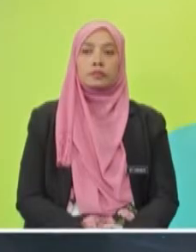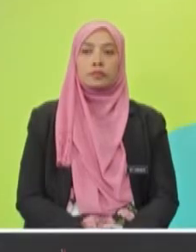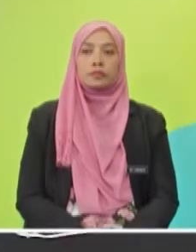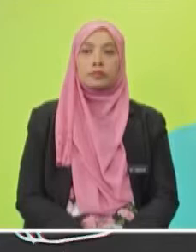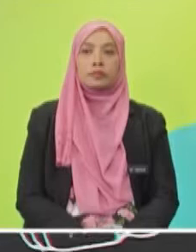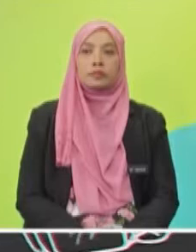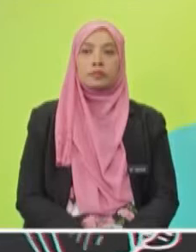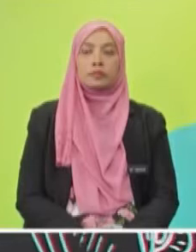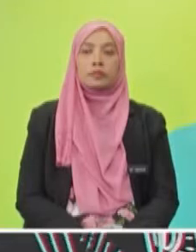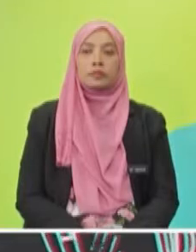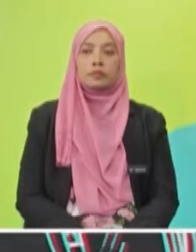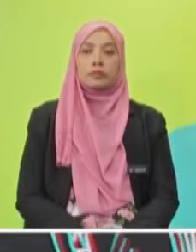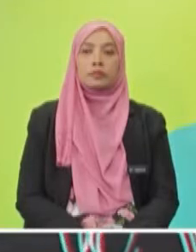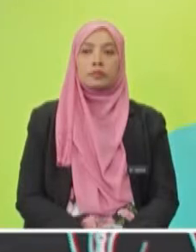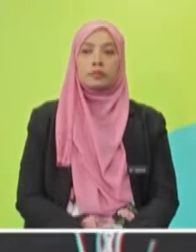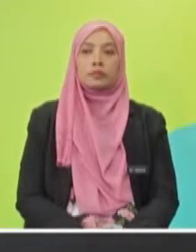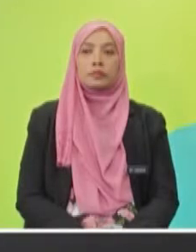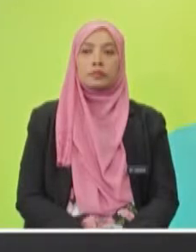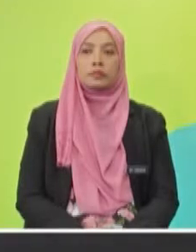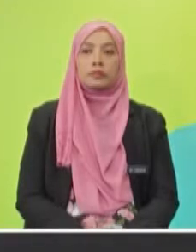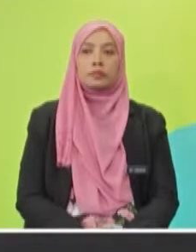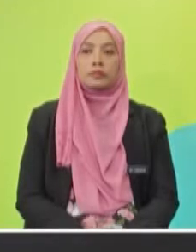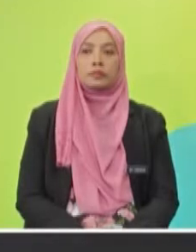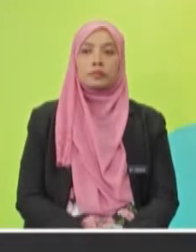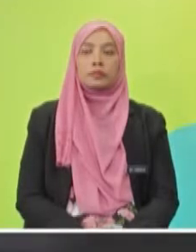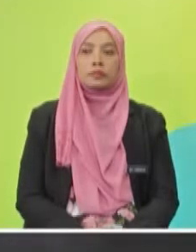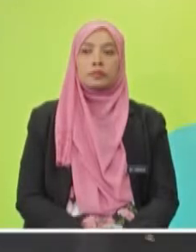Yang setara dengan tak nisbah 45. Tak nampak, Nek. Nek boleh keep.